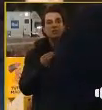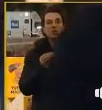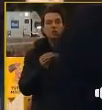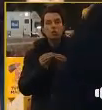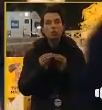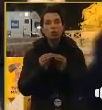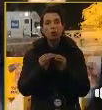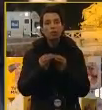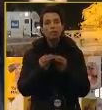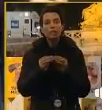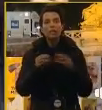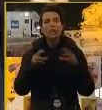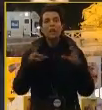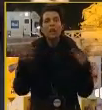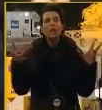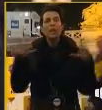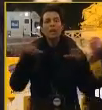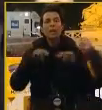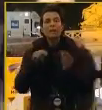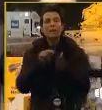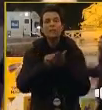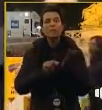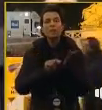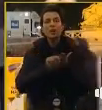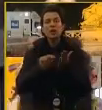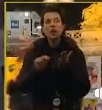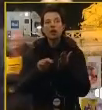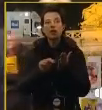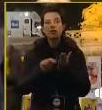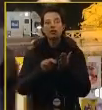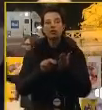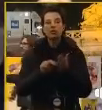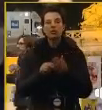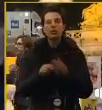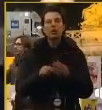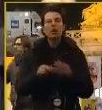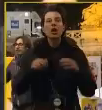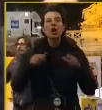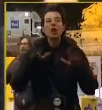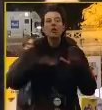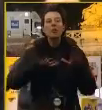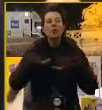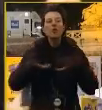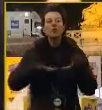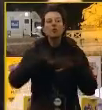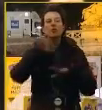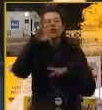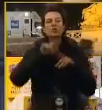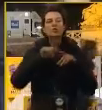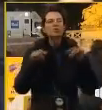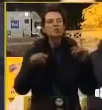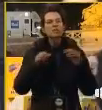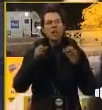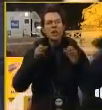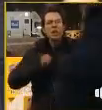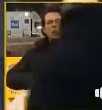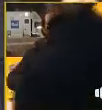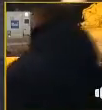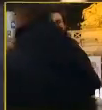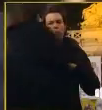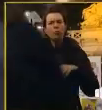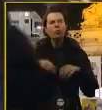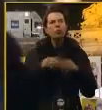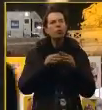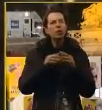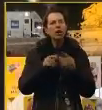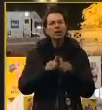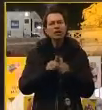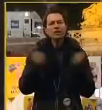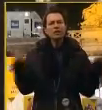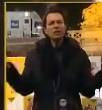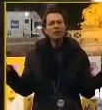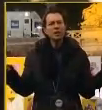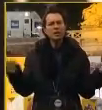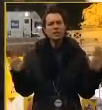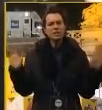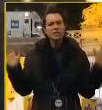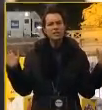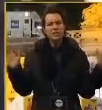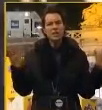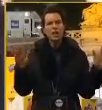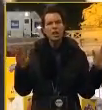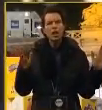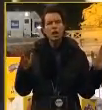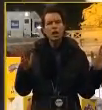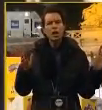casa, il movimento potrà anche sciogliersi. Noi siamo un movimento biodegradabile e allora le